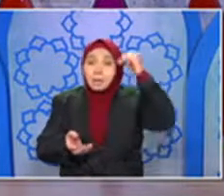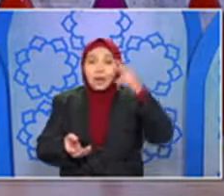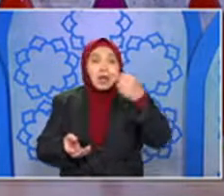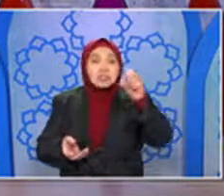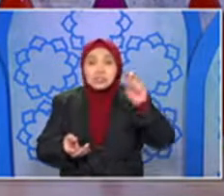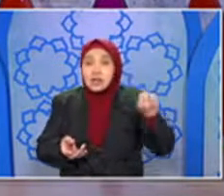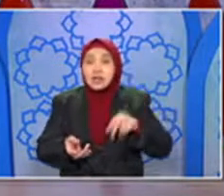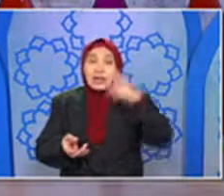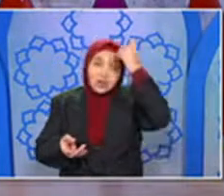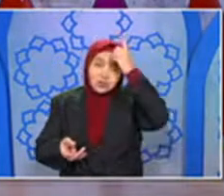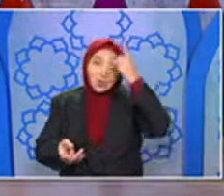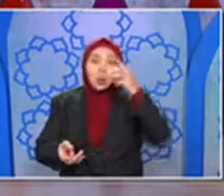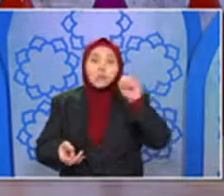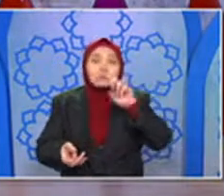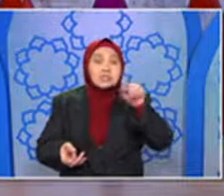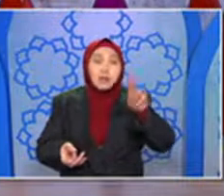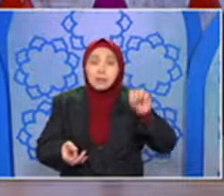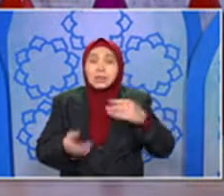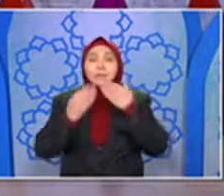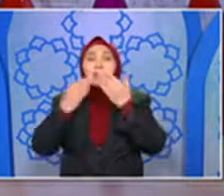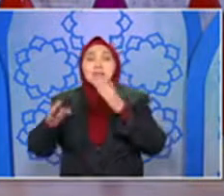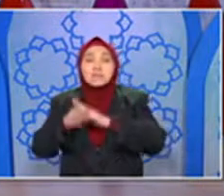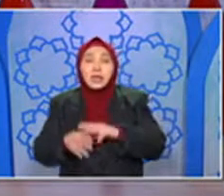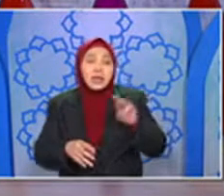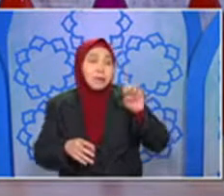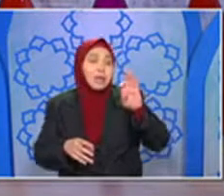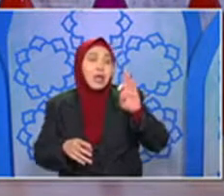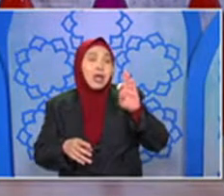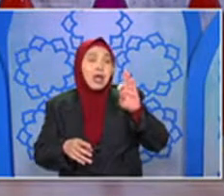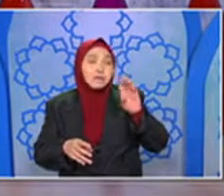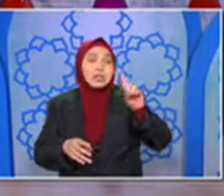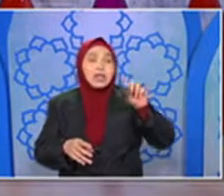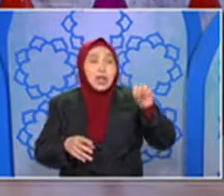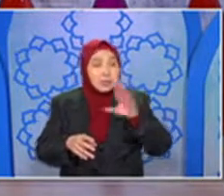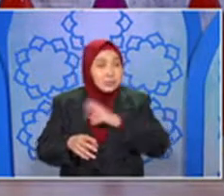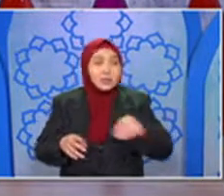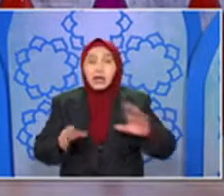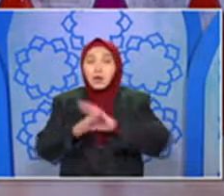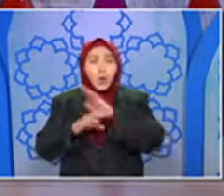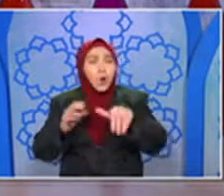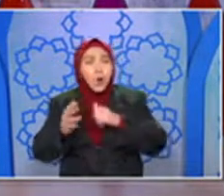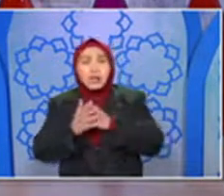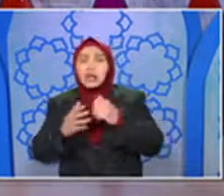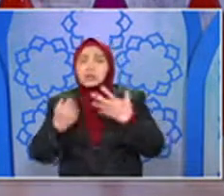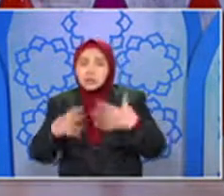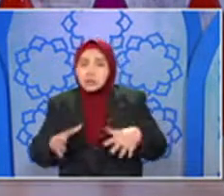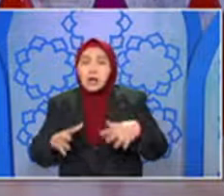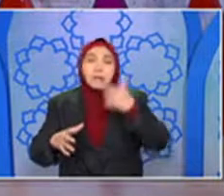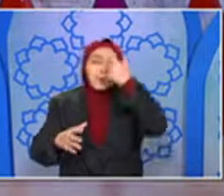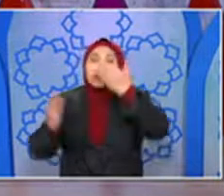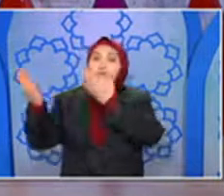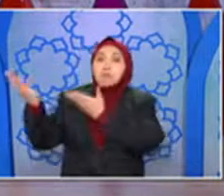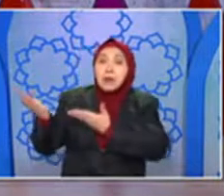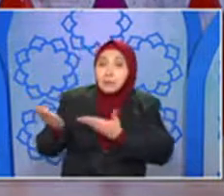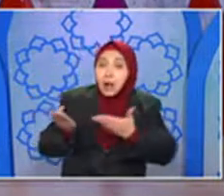Al-Hijrah, Datuk Husamuddin. Dan juga terima kasih kepada MFDM Group, 3Q Equestrian dan juga Fraser Valley Kuala Kubu Baru kerana